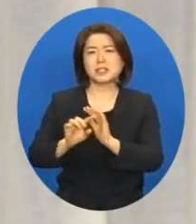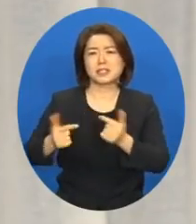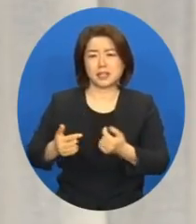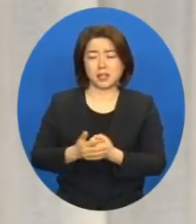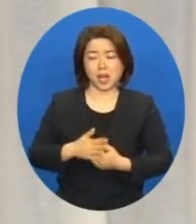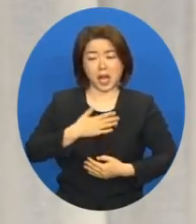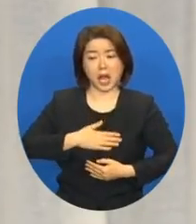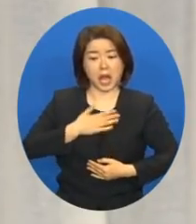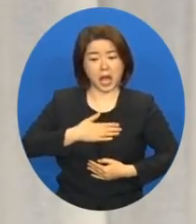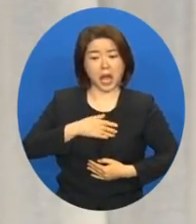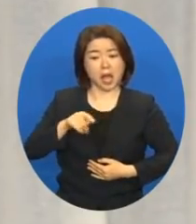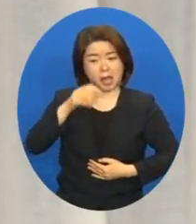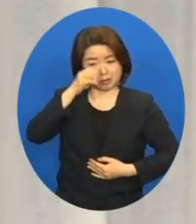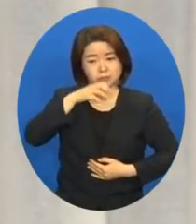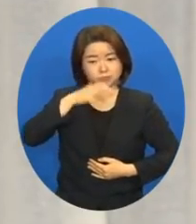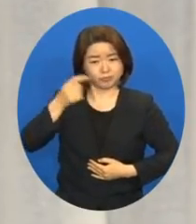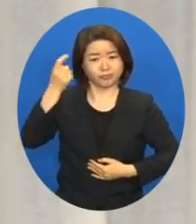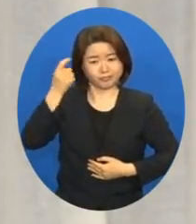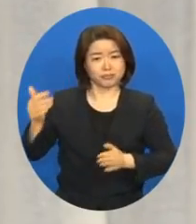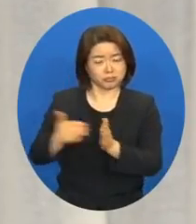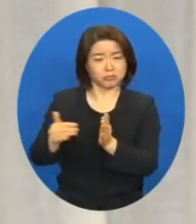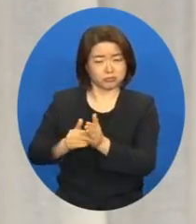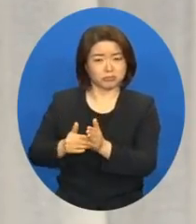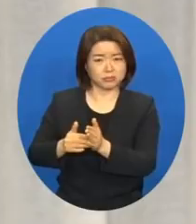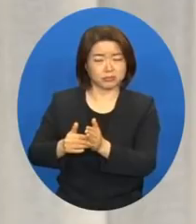아는 것으로 그냥 지나가 버리고 말아요.